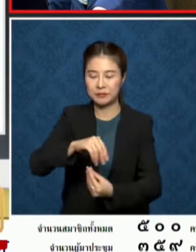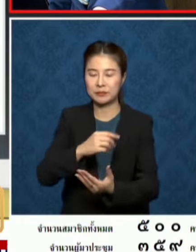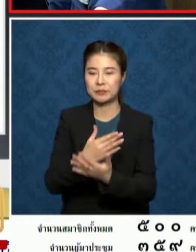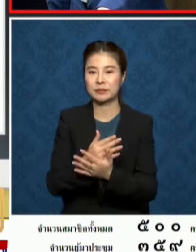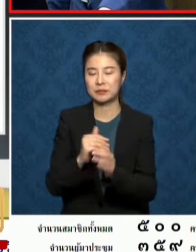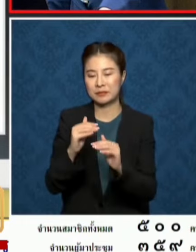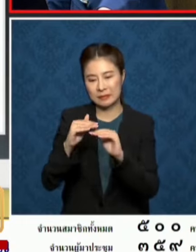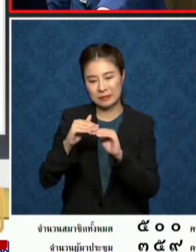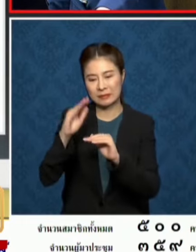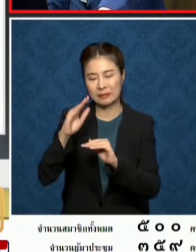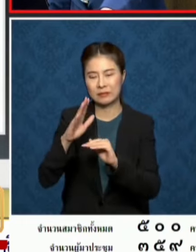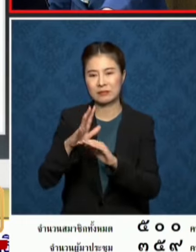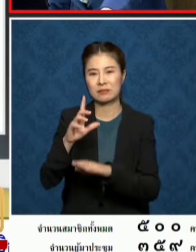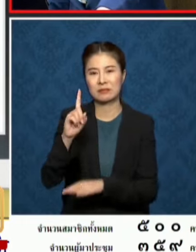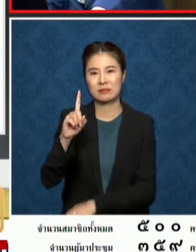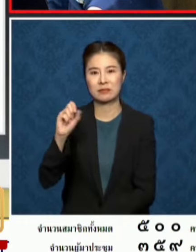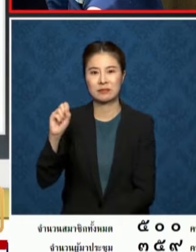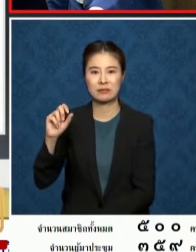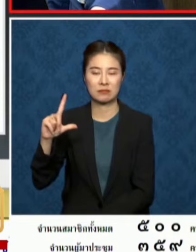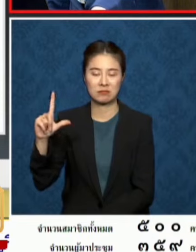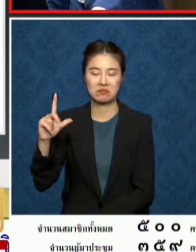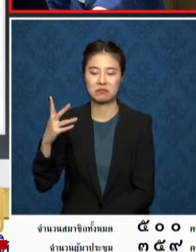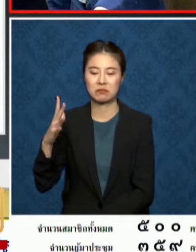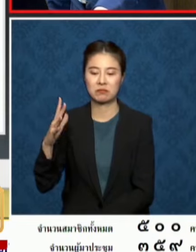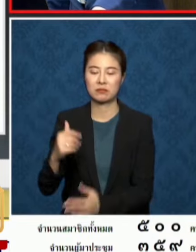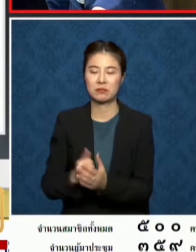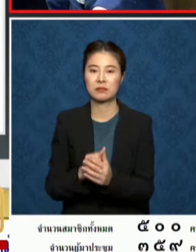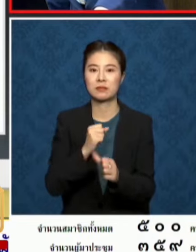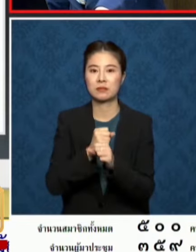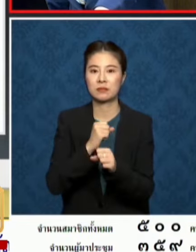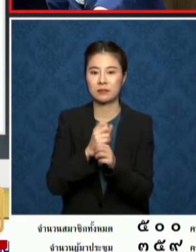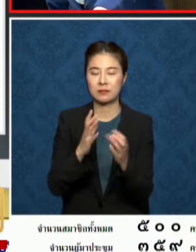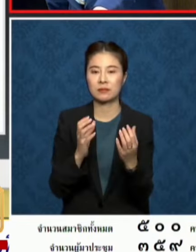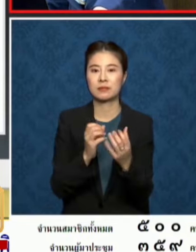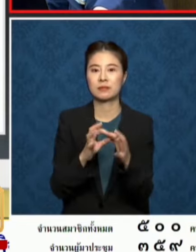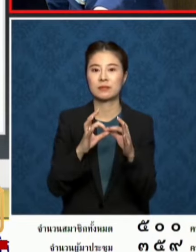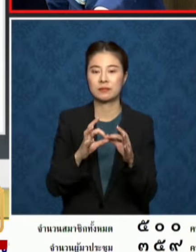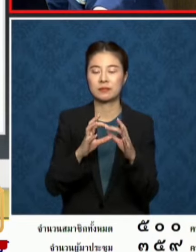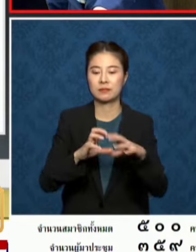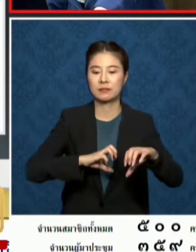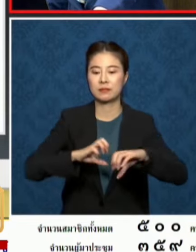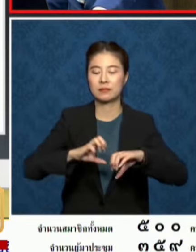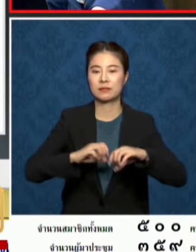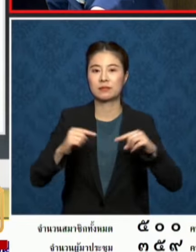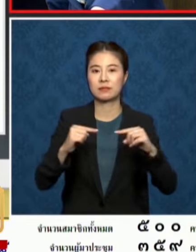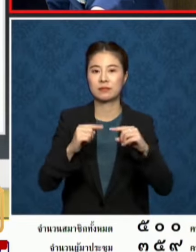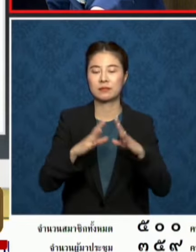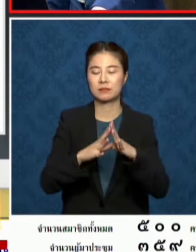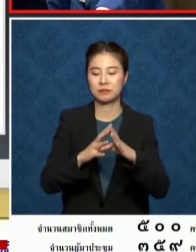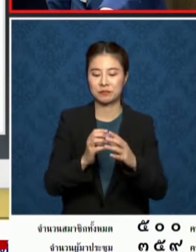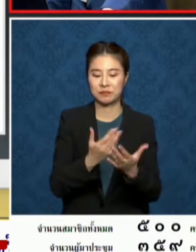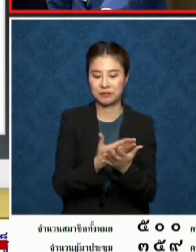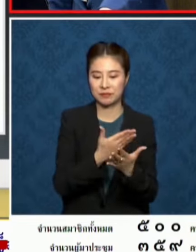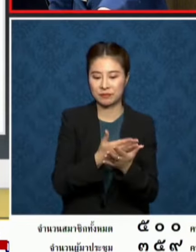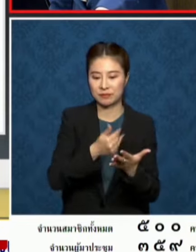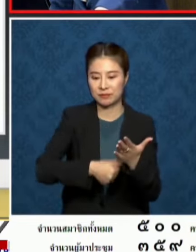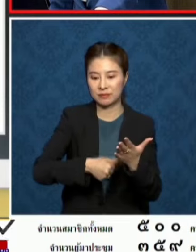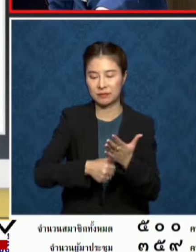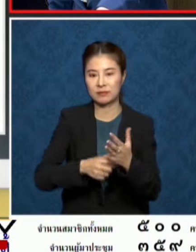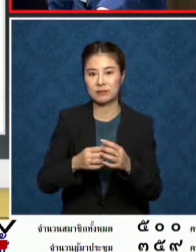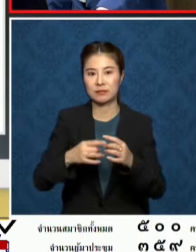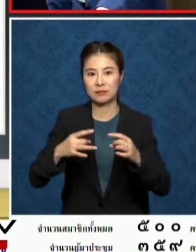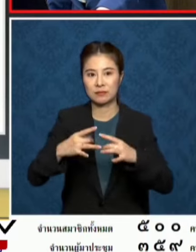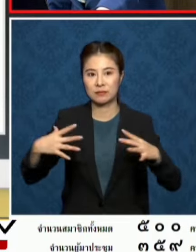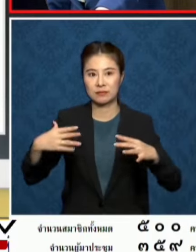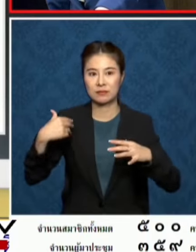แล้วนะคะถ้าเกิดเหตุการณ์แบบนี้ขึ้นจะทำอย่างไรในกรณีที่เก็บรายได้ได้ไม่ตรงตามเป้าแน่นอน